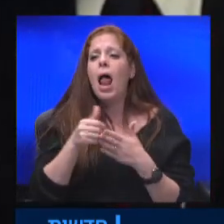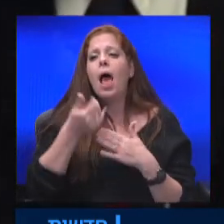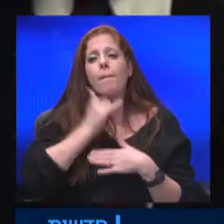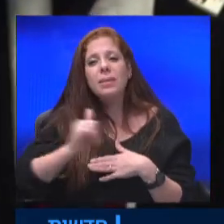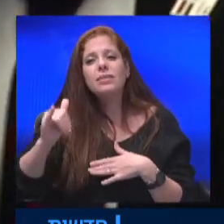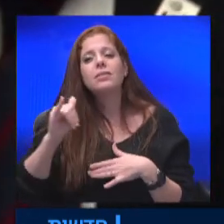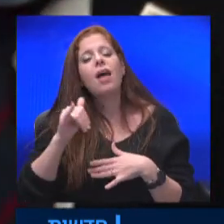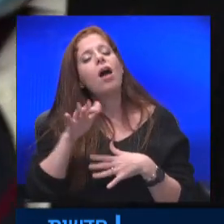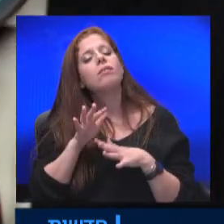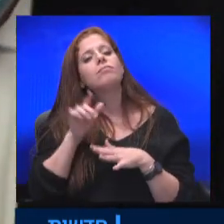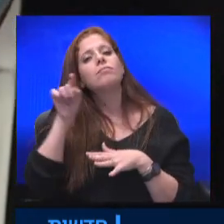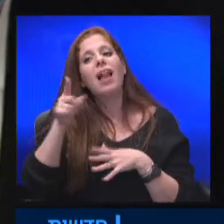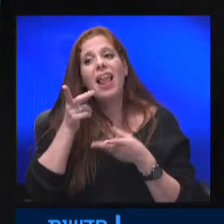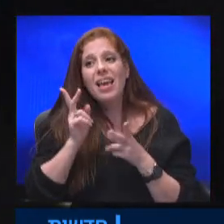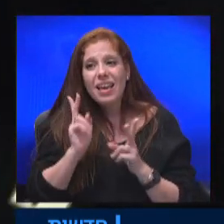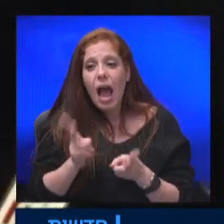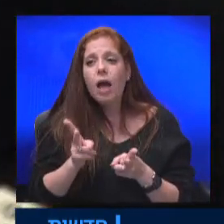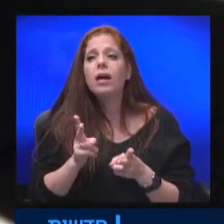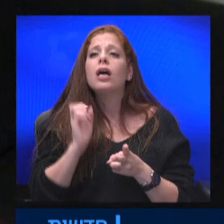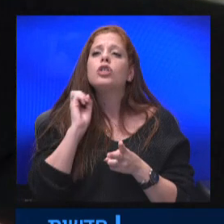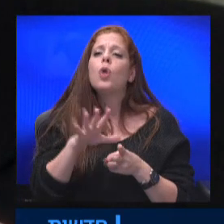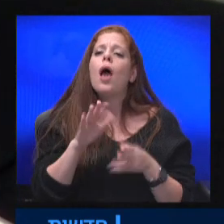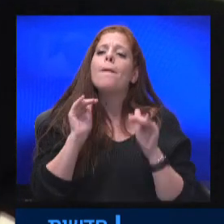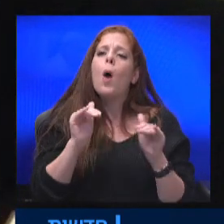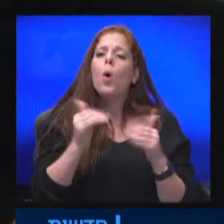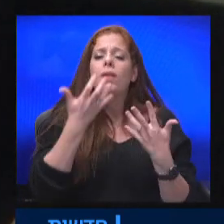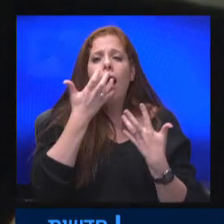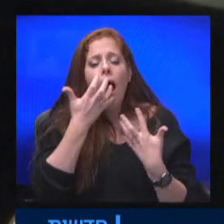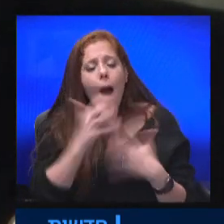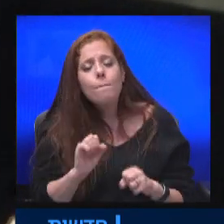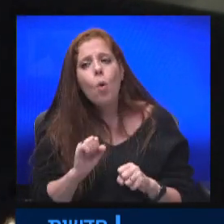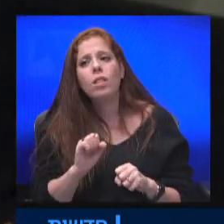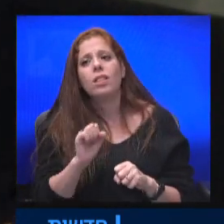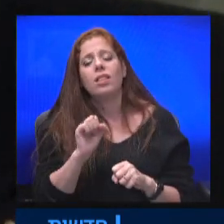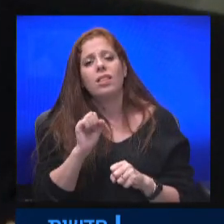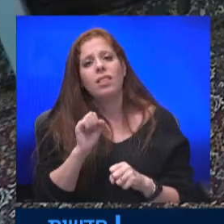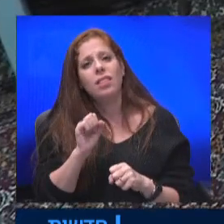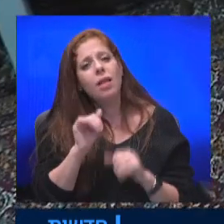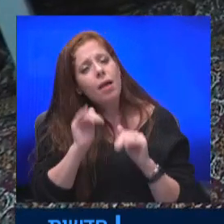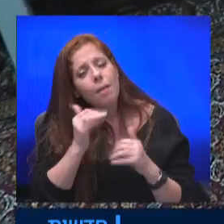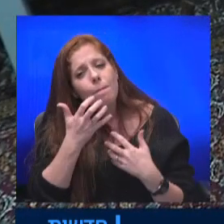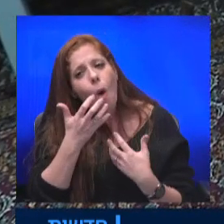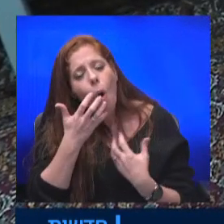send warm greetings to you and the people of the nation.